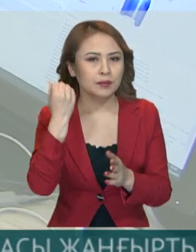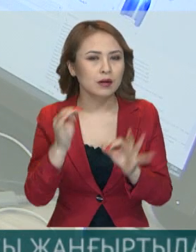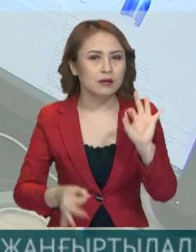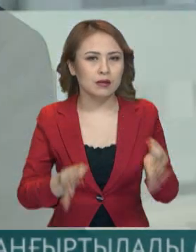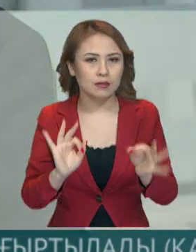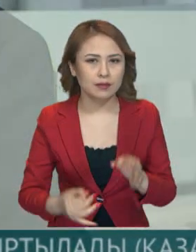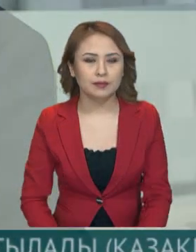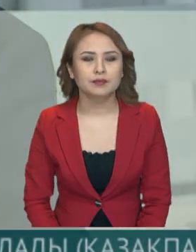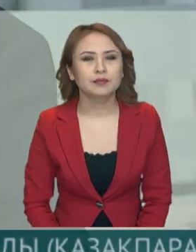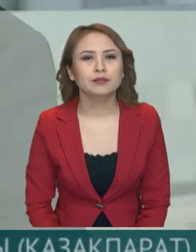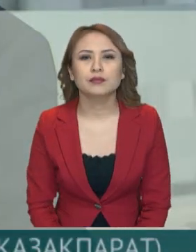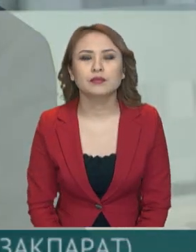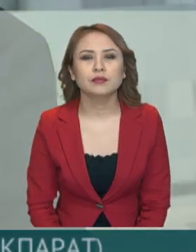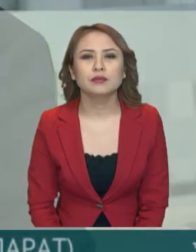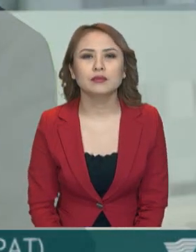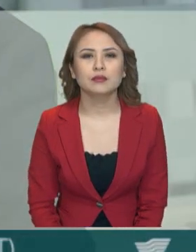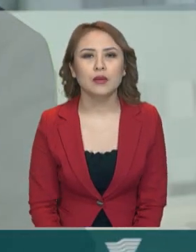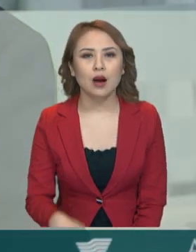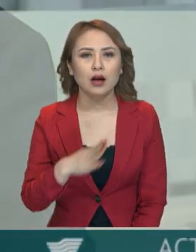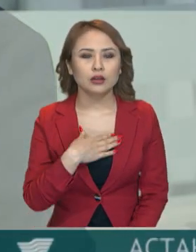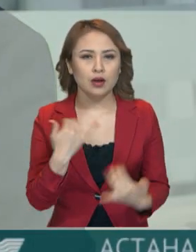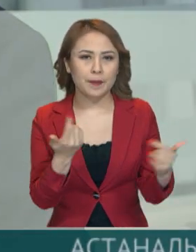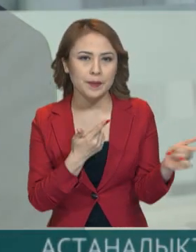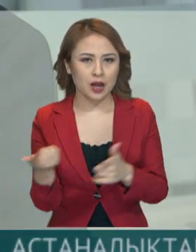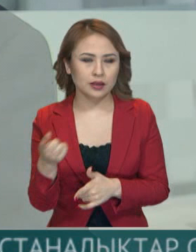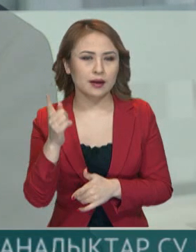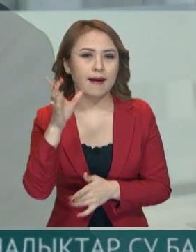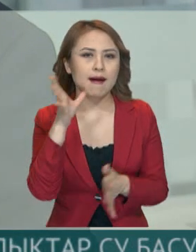жатқанын айтады. Біздің дайындаған электрлік модель бағдарламасы